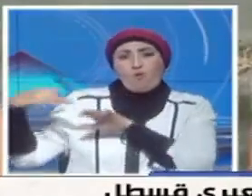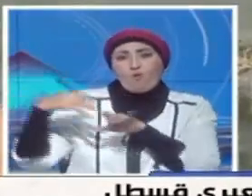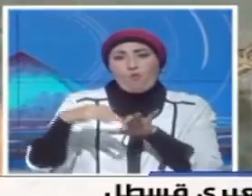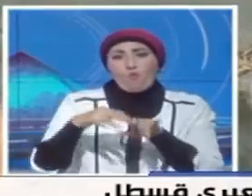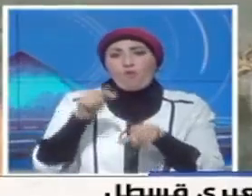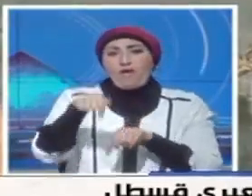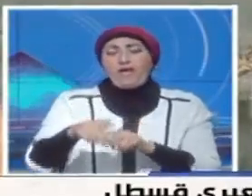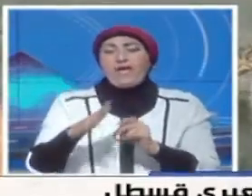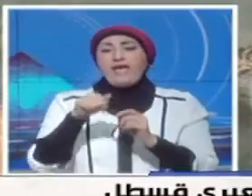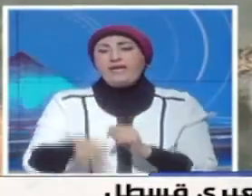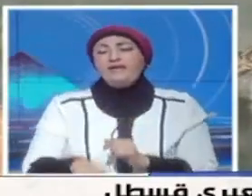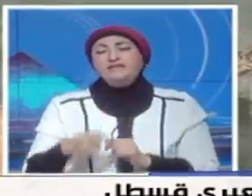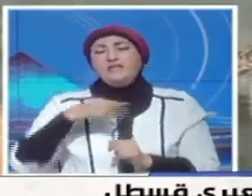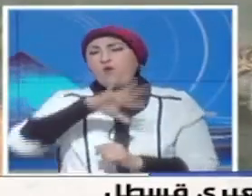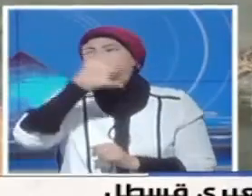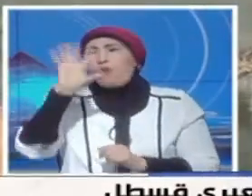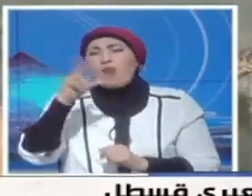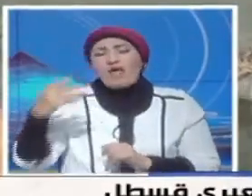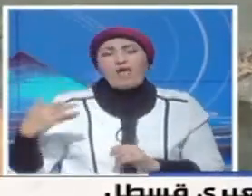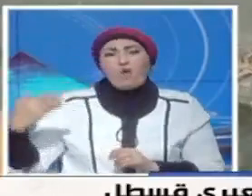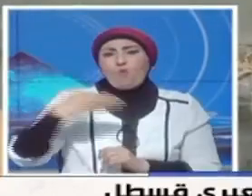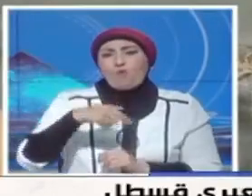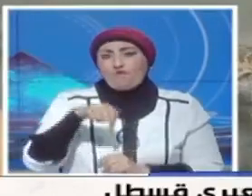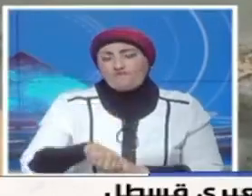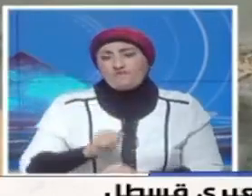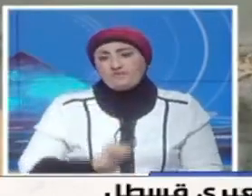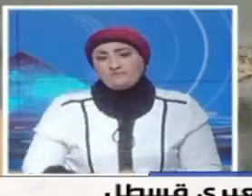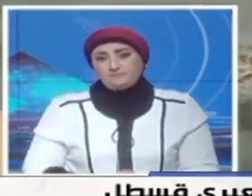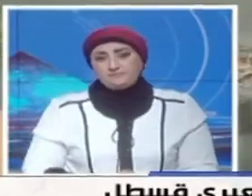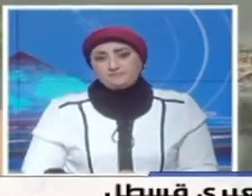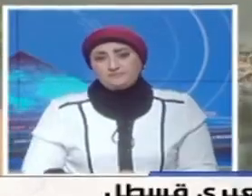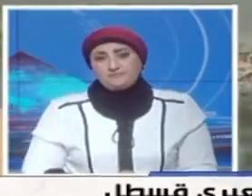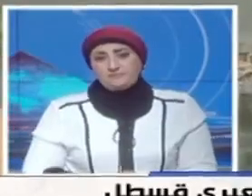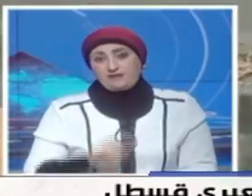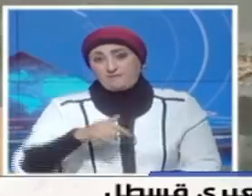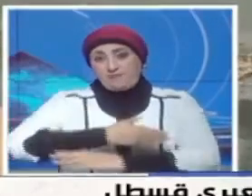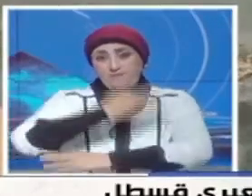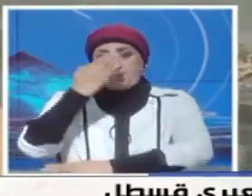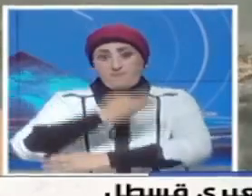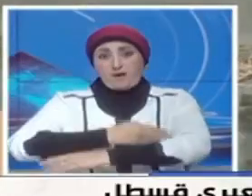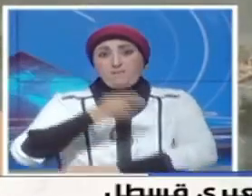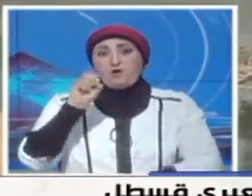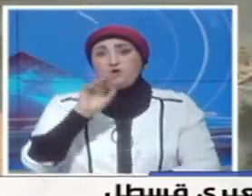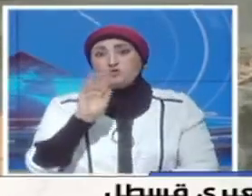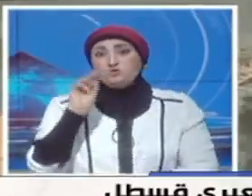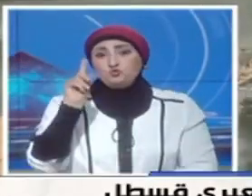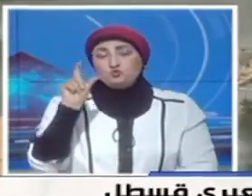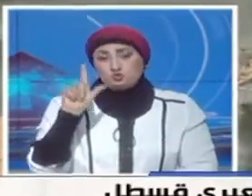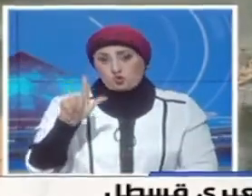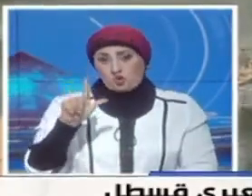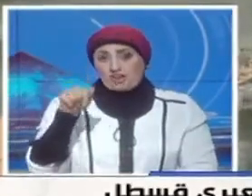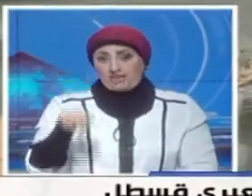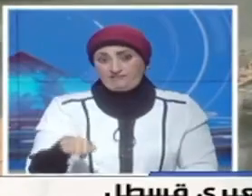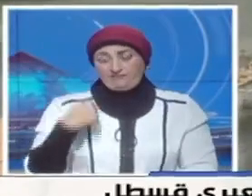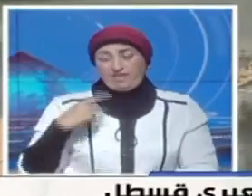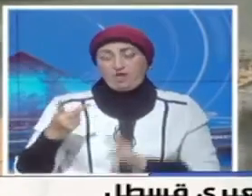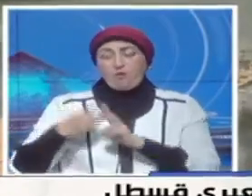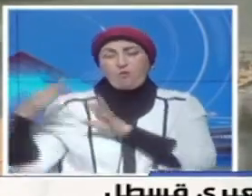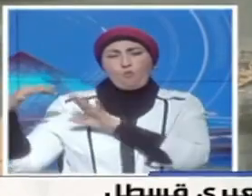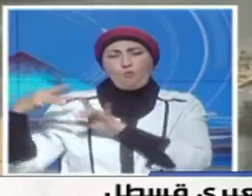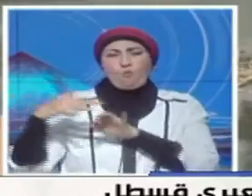إلى مصر وخط عودة من كافة دول العالم إلى الأراضي السودانية. من معبر قسطل البري حيث